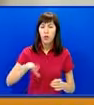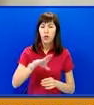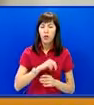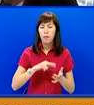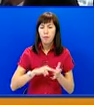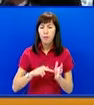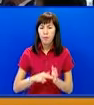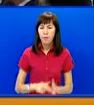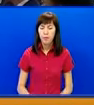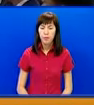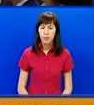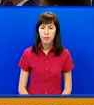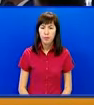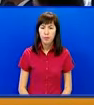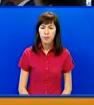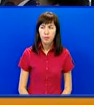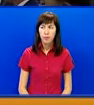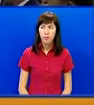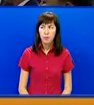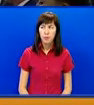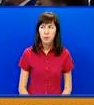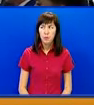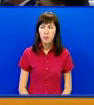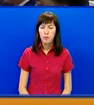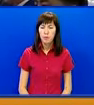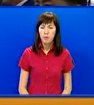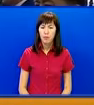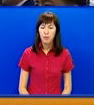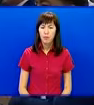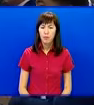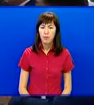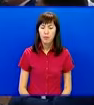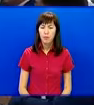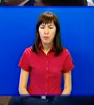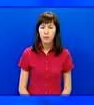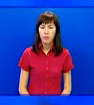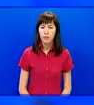проектам. Ахмарал Кубжасарова, Мукам Муратулы, оңтүстік ақпарат.